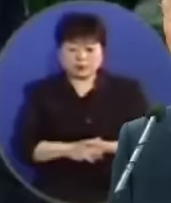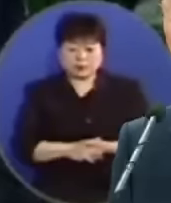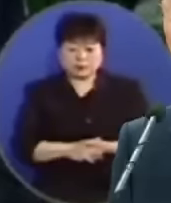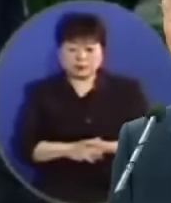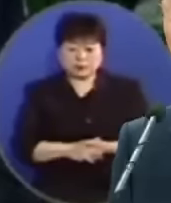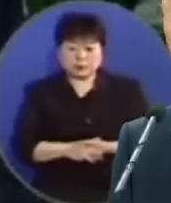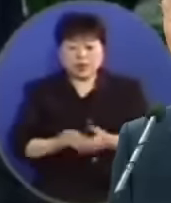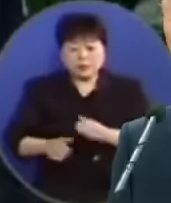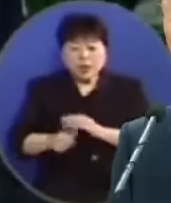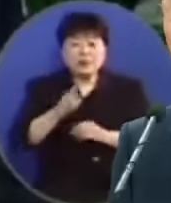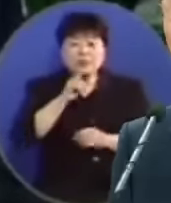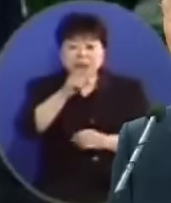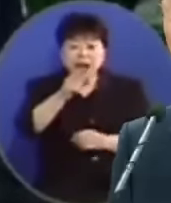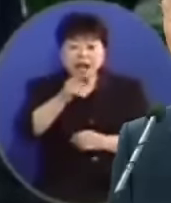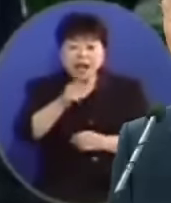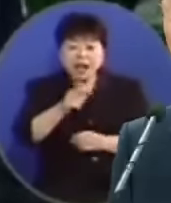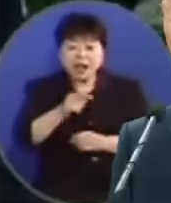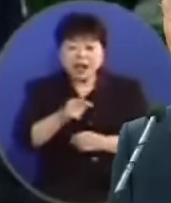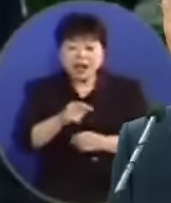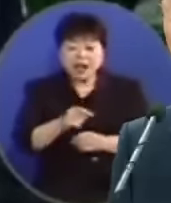뱀이 말하는 거 보았습니까?